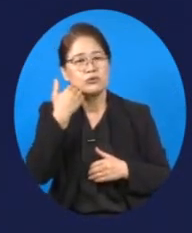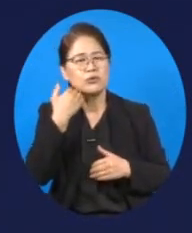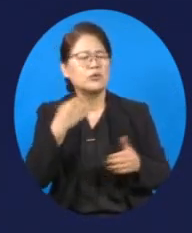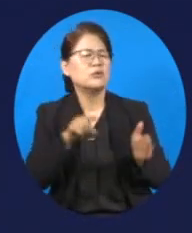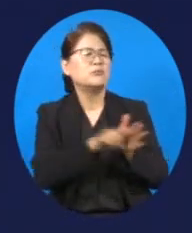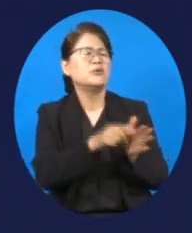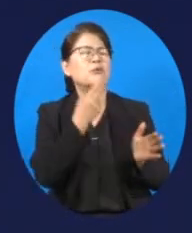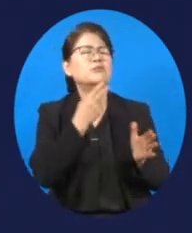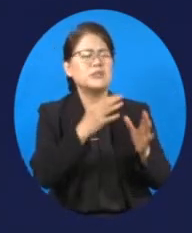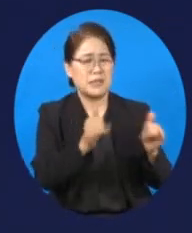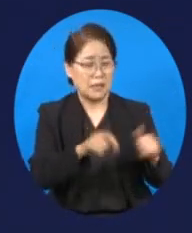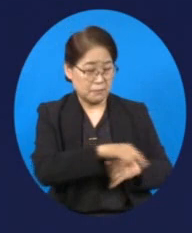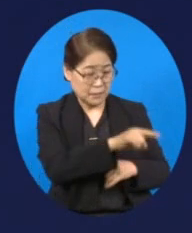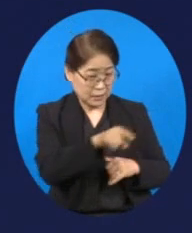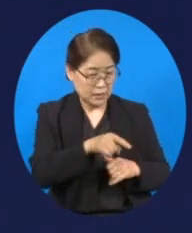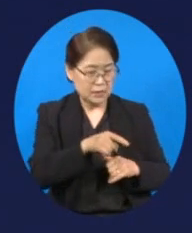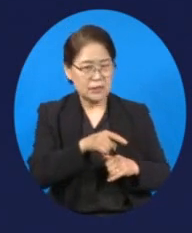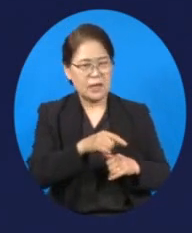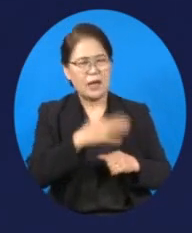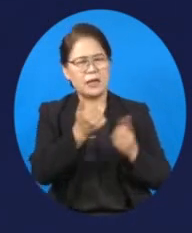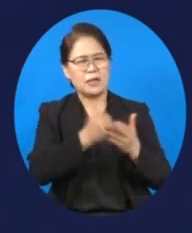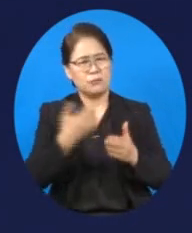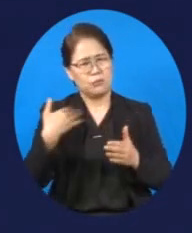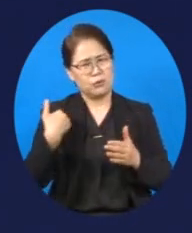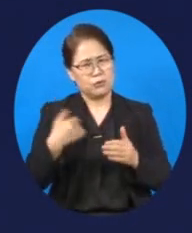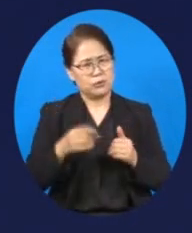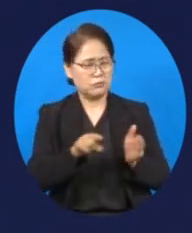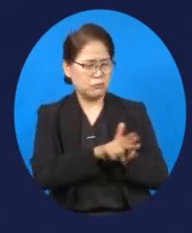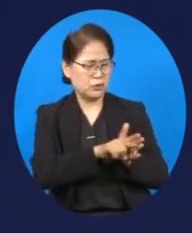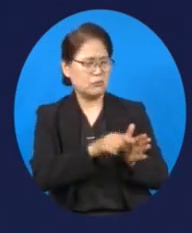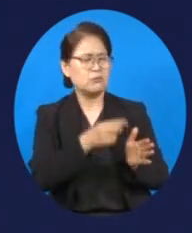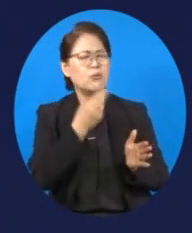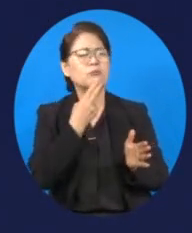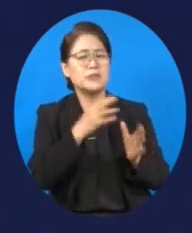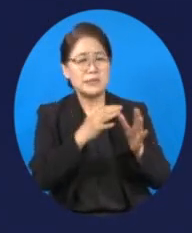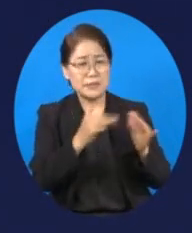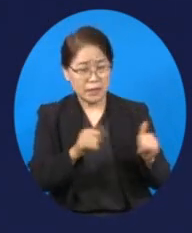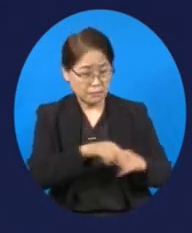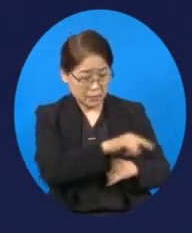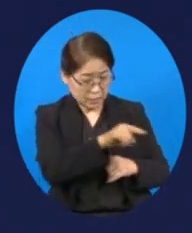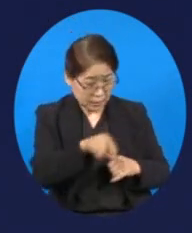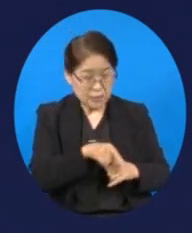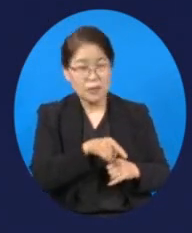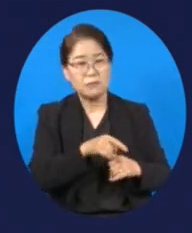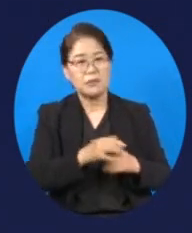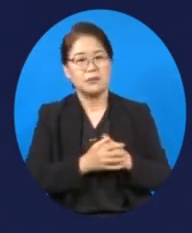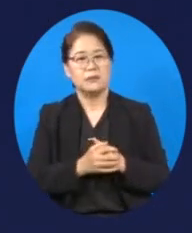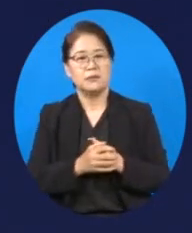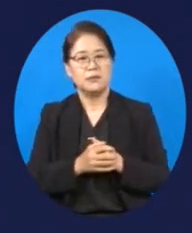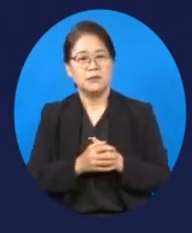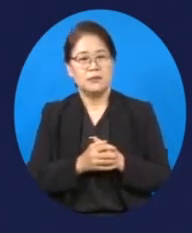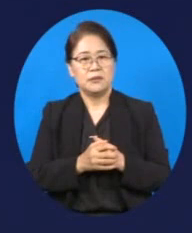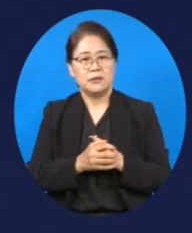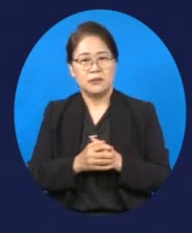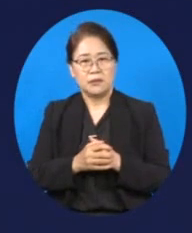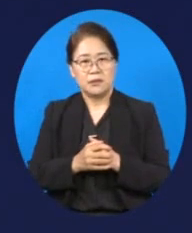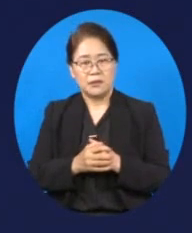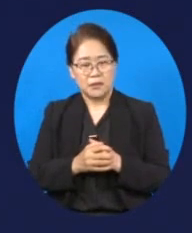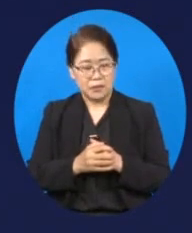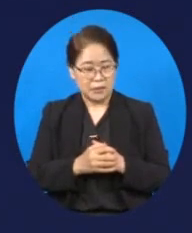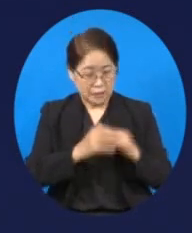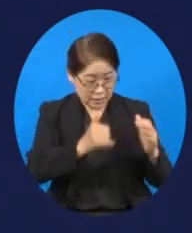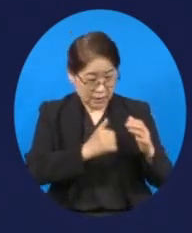여기서 그들은 하나님을 모르는 불신자들을 말하는 거예요 그렇습니다 세상에